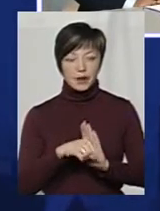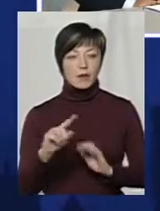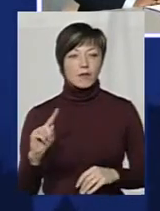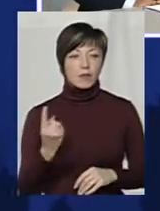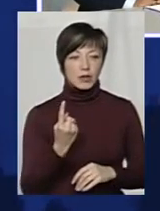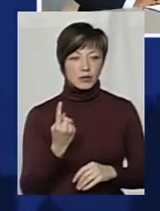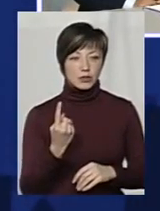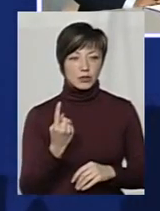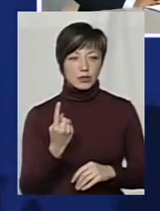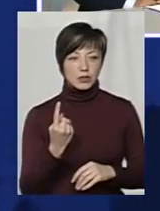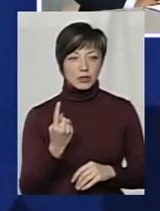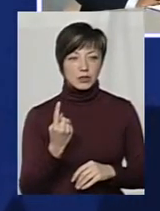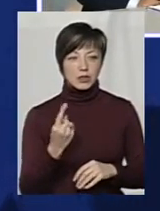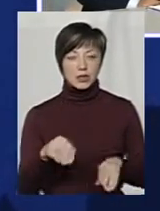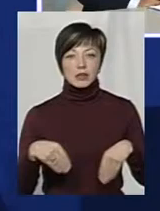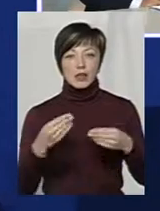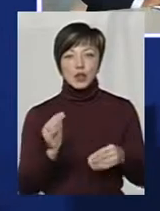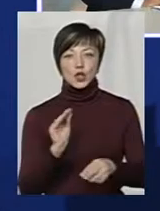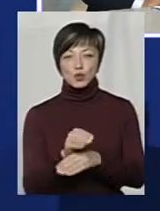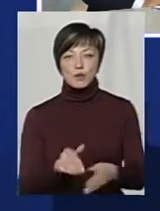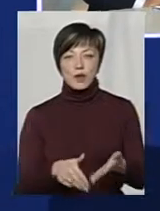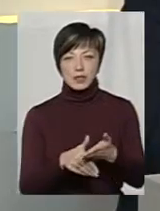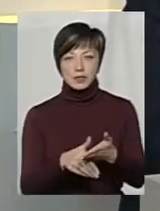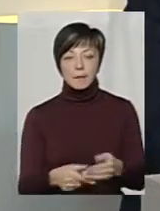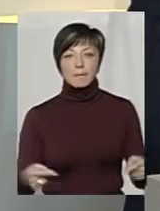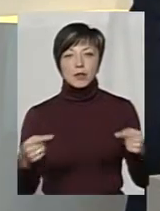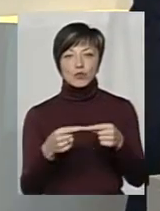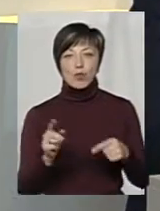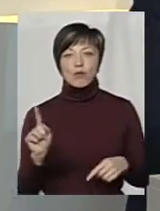вперше дали і субвенцію. Безумовно, що